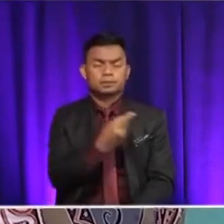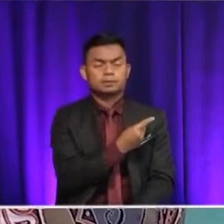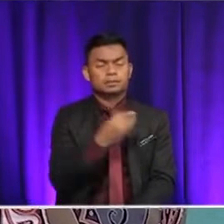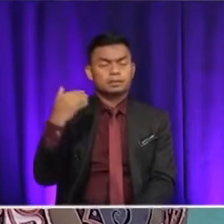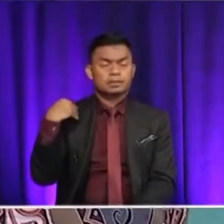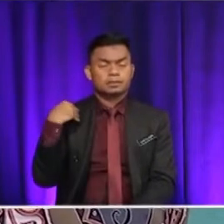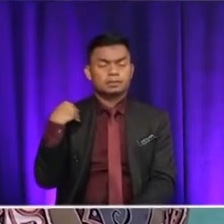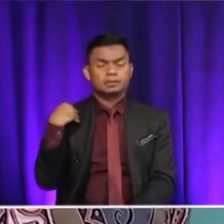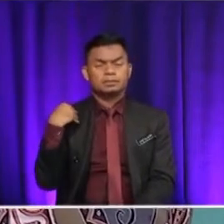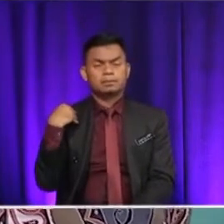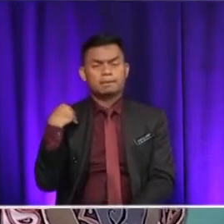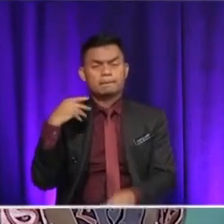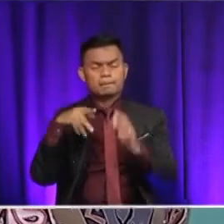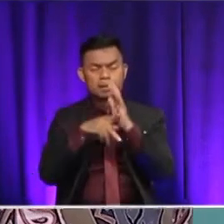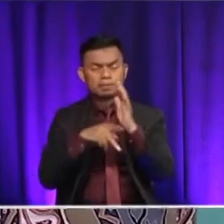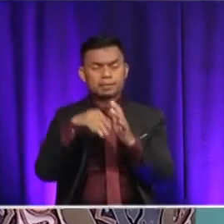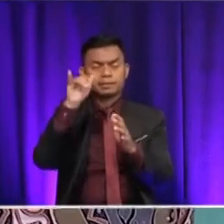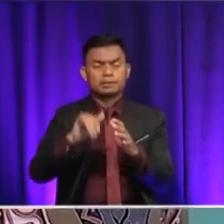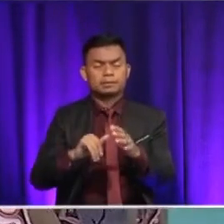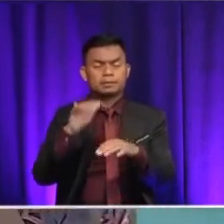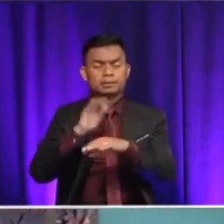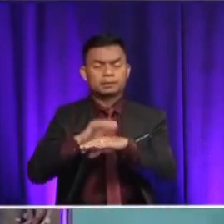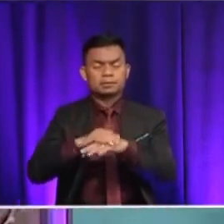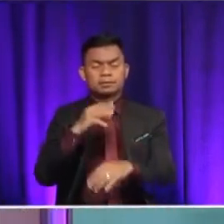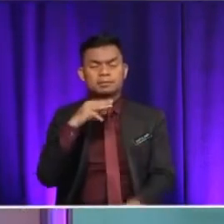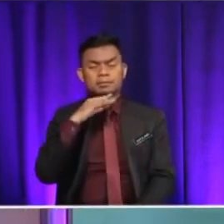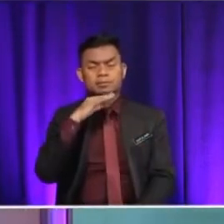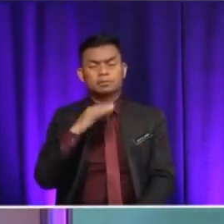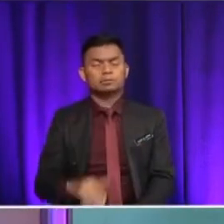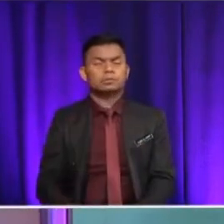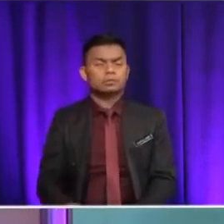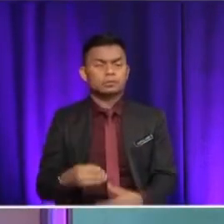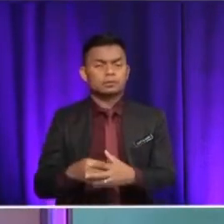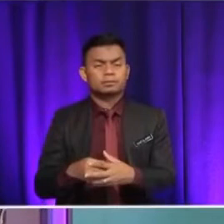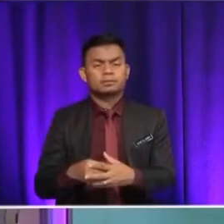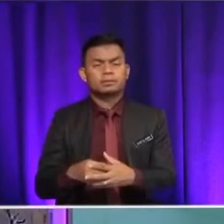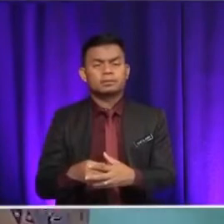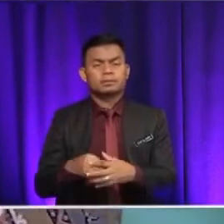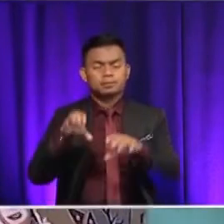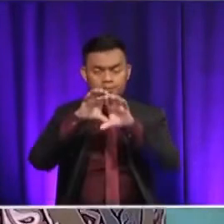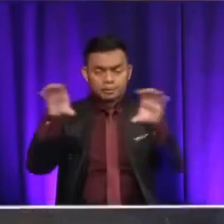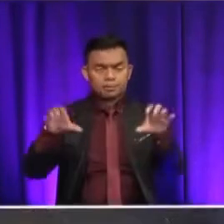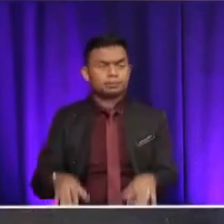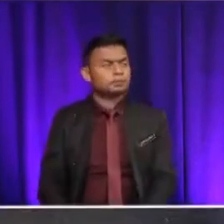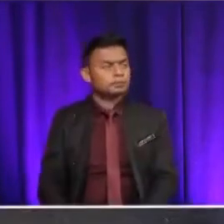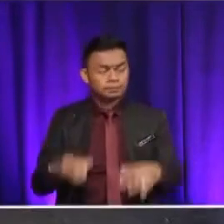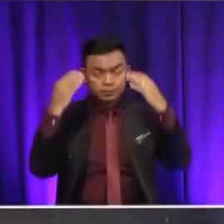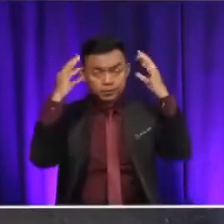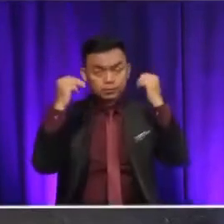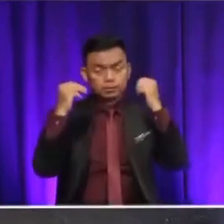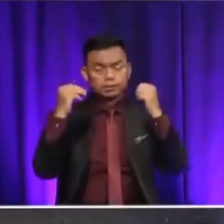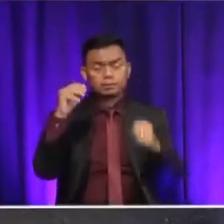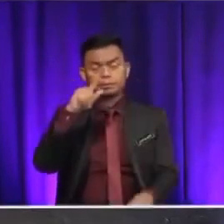pipe dan juga tadi lupa buka kunci pipe agihan. Okey. Cikgu, saya nak tanya sebab yang